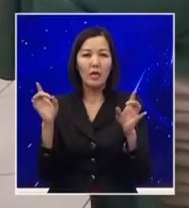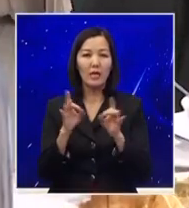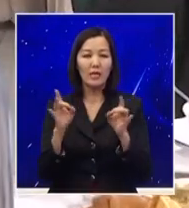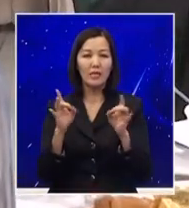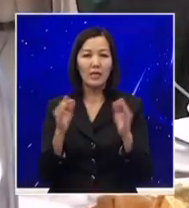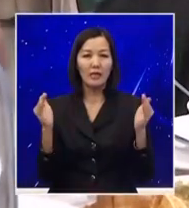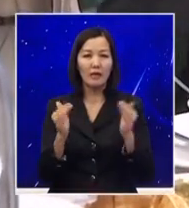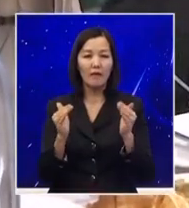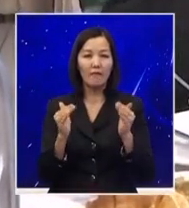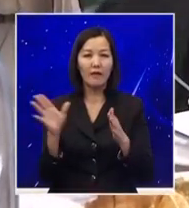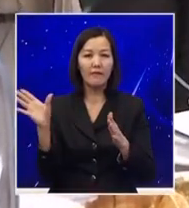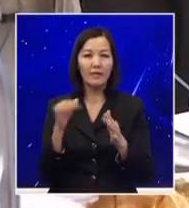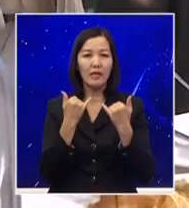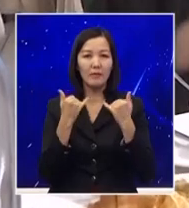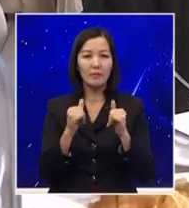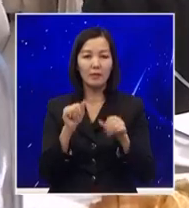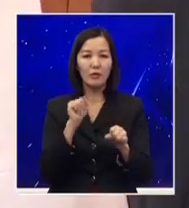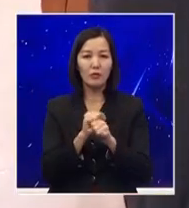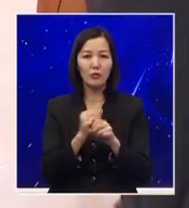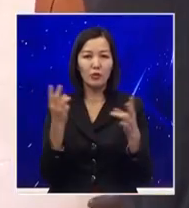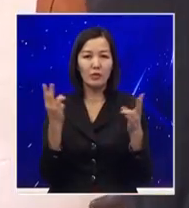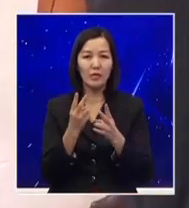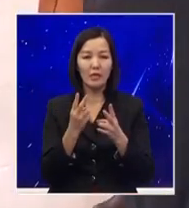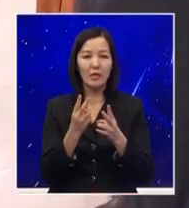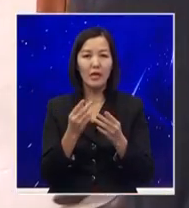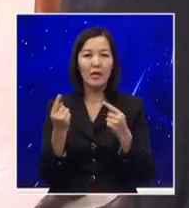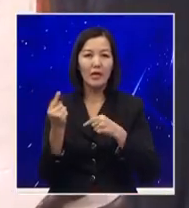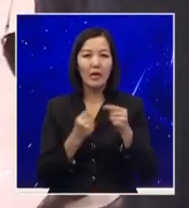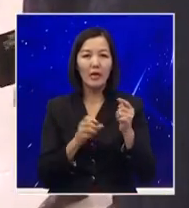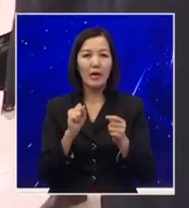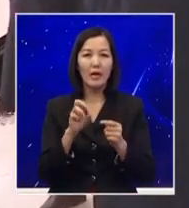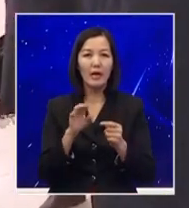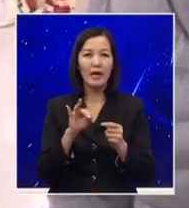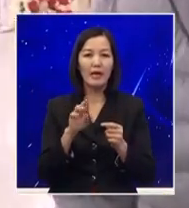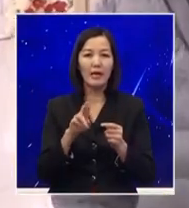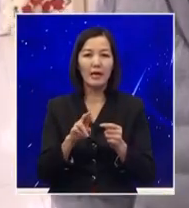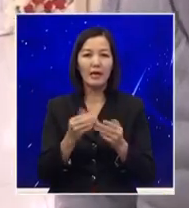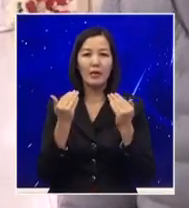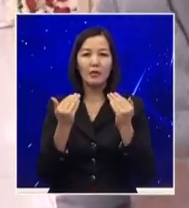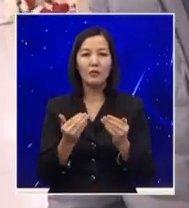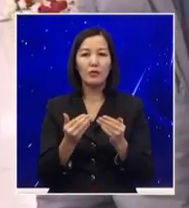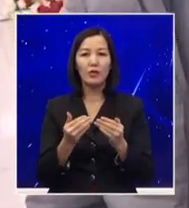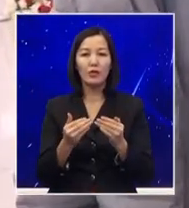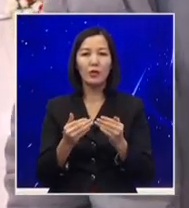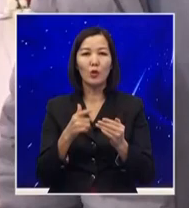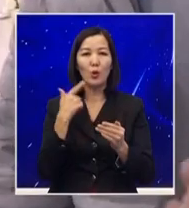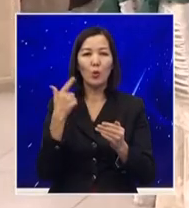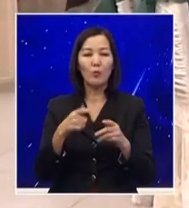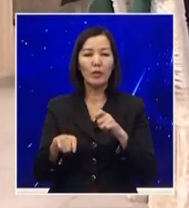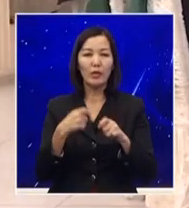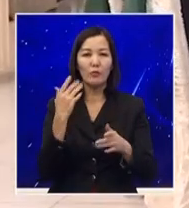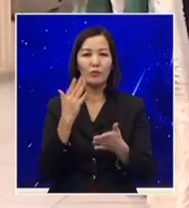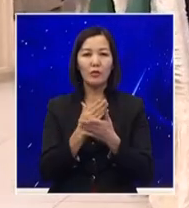и других объектов общепита. Эти правила не писаны для сотрудников ресторана «Айя». Мониторинговой группой выявлено грубое нарушение.